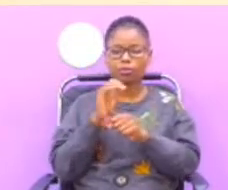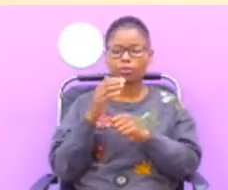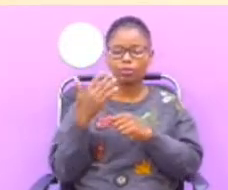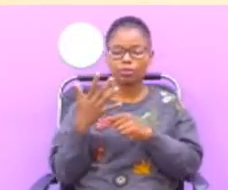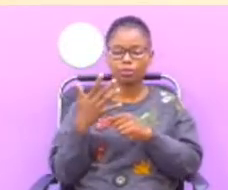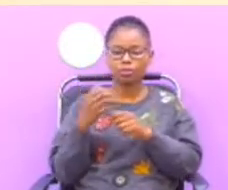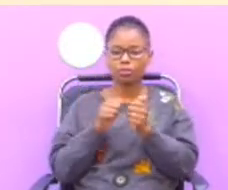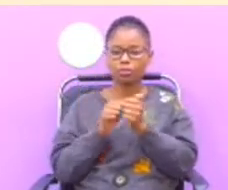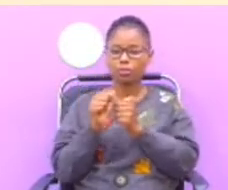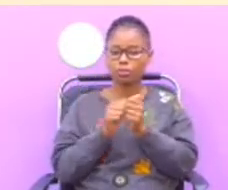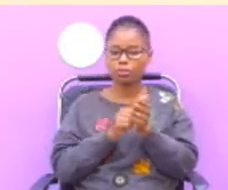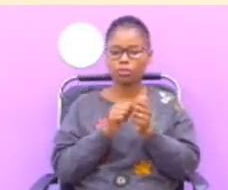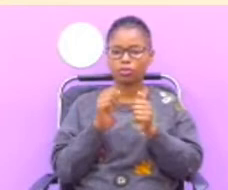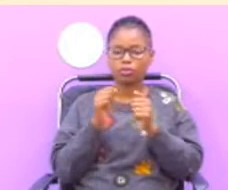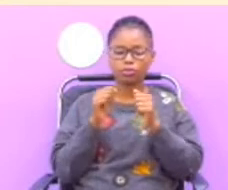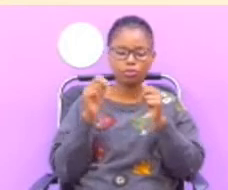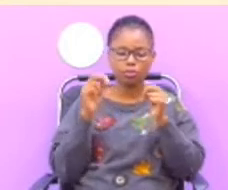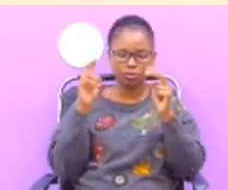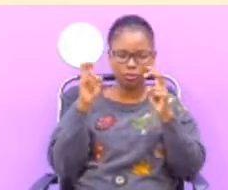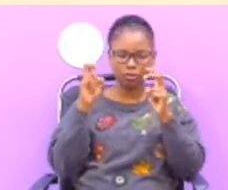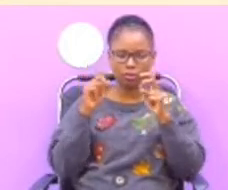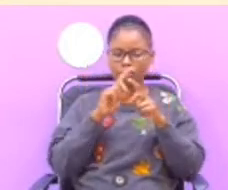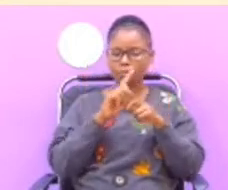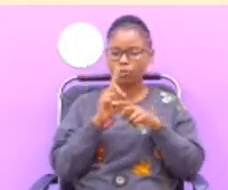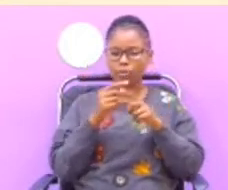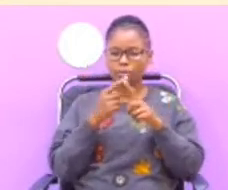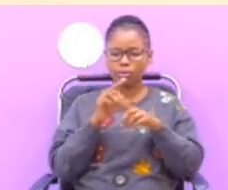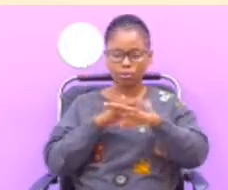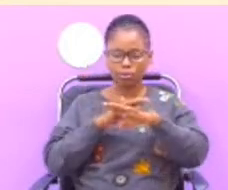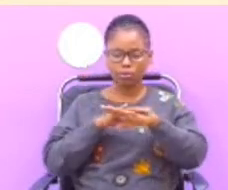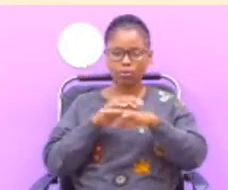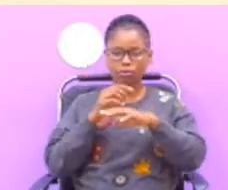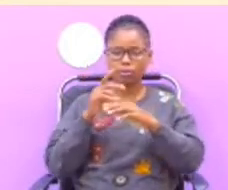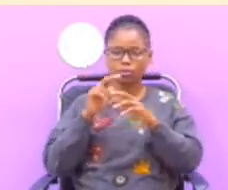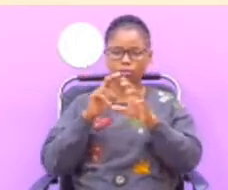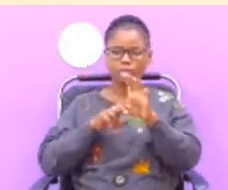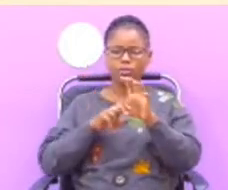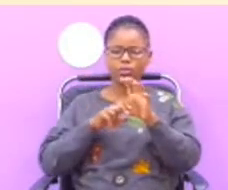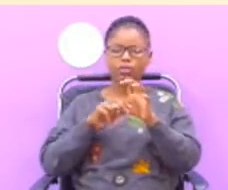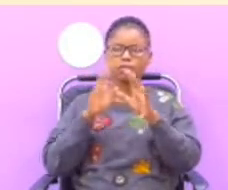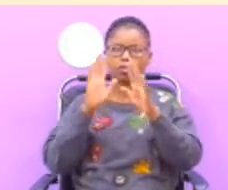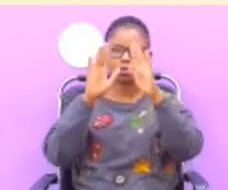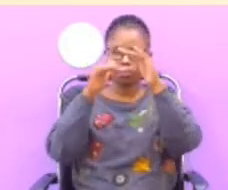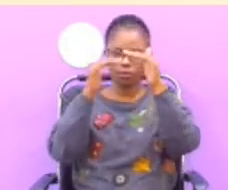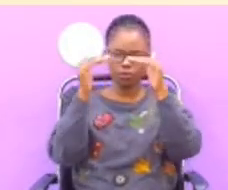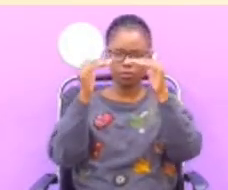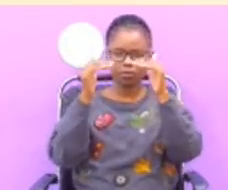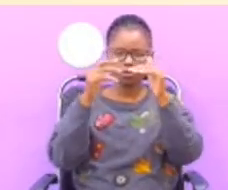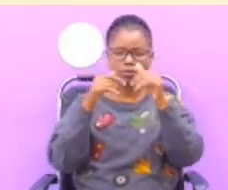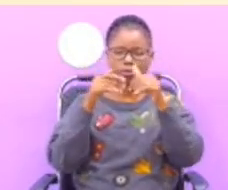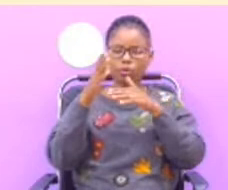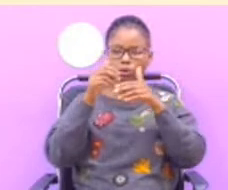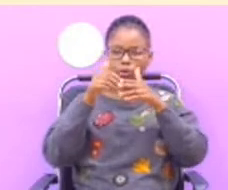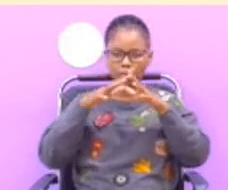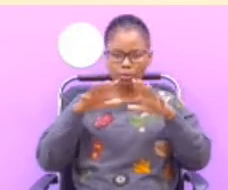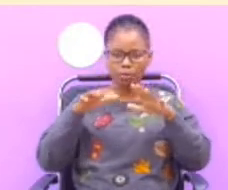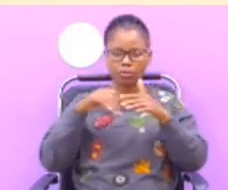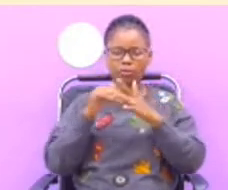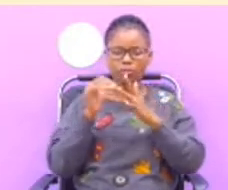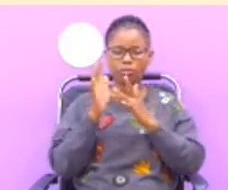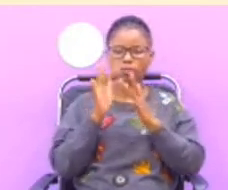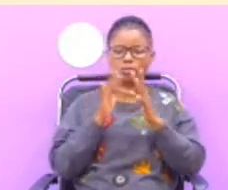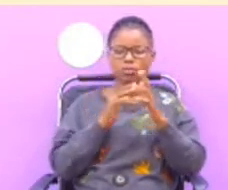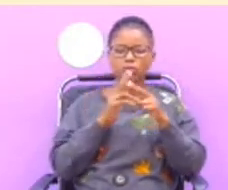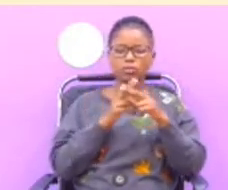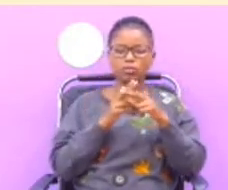ũtugĩte Ngai naguo nĩ ũmũkinyĩrĩire gĩtĩ-inĩ gĩake gĩa ũthamaki Ngai akũrathimĩre maũndũ macio thĩinĩ wa rĩtwa rĩa